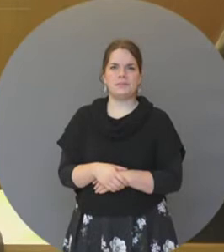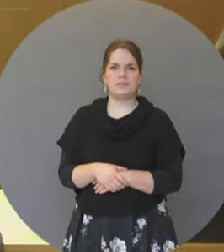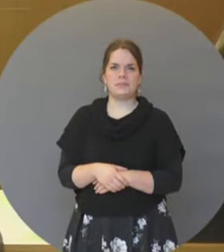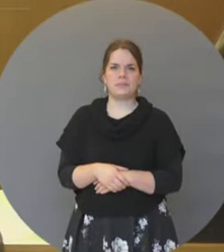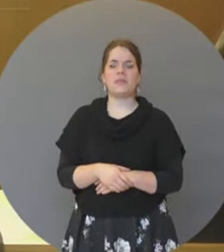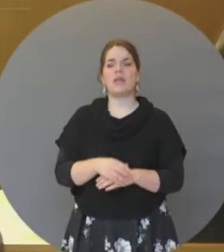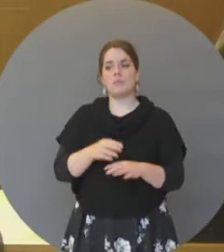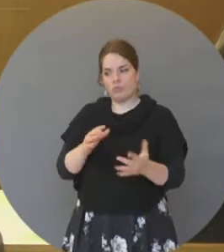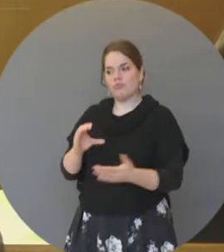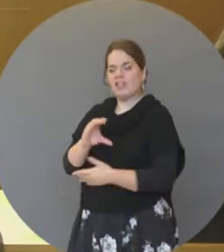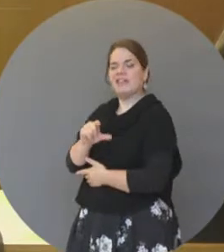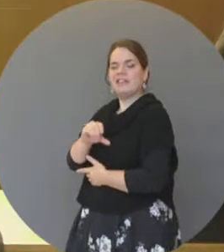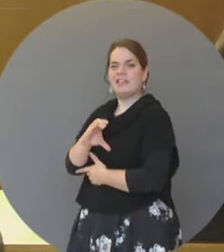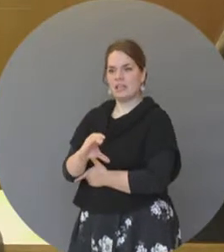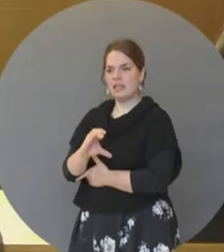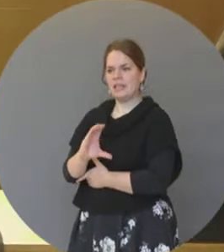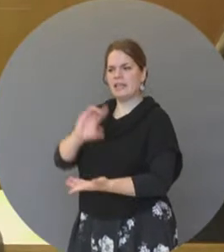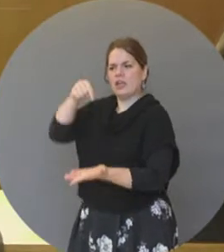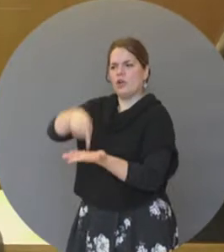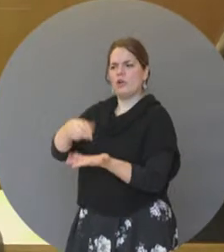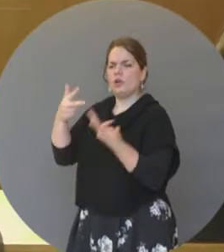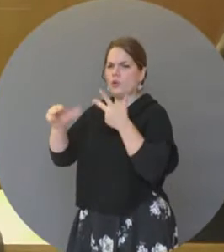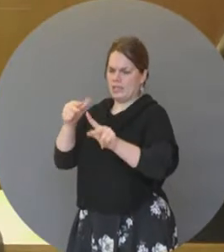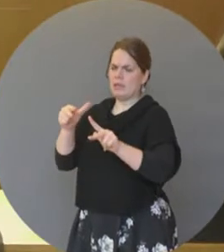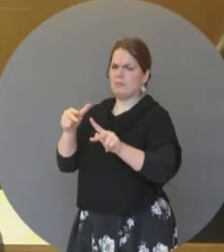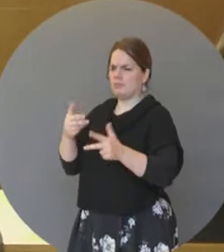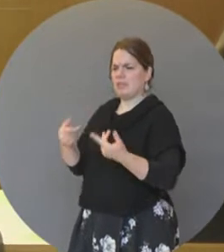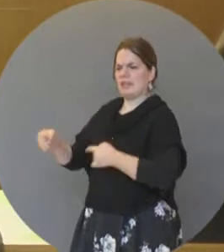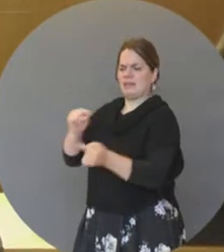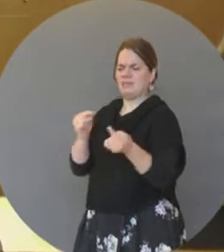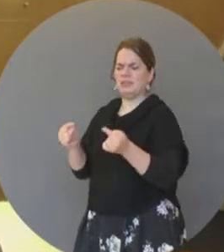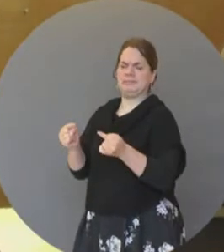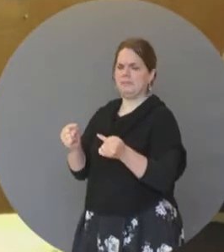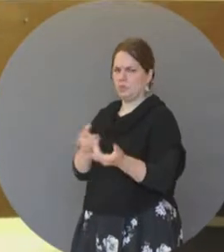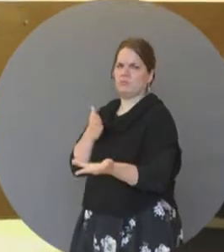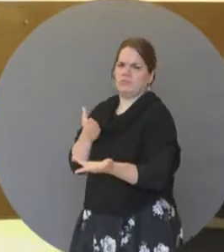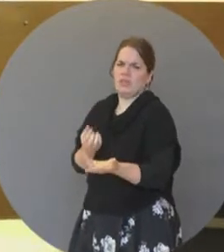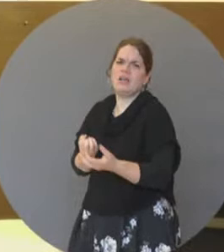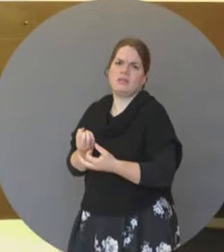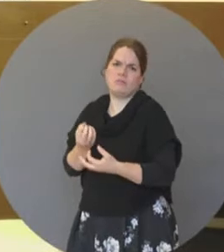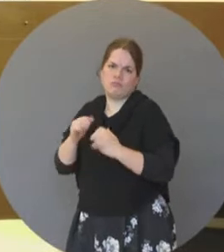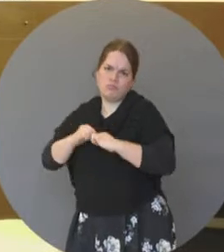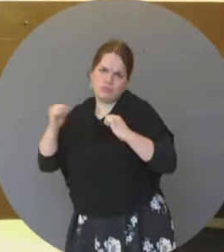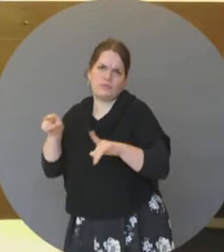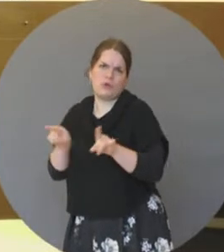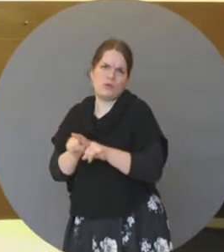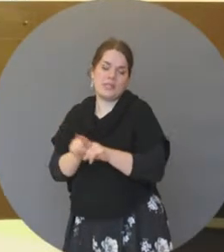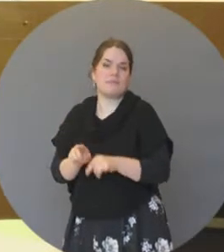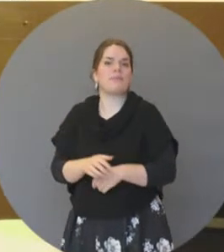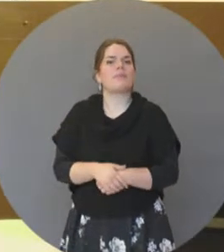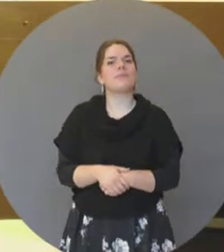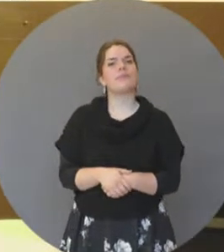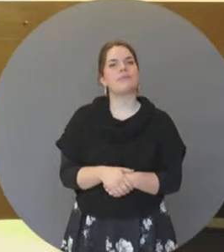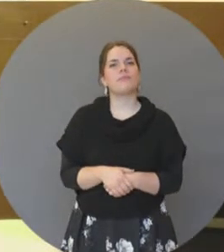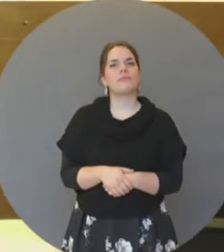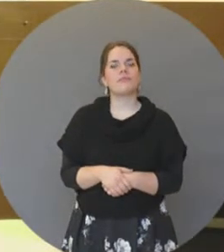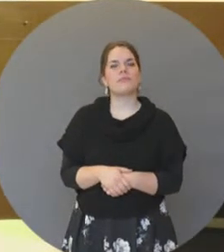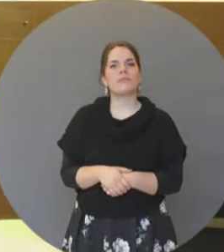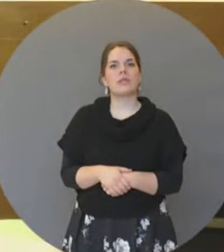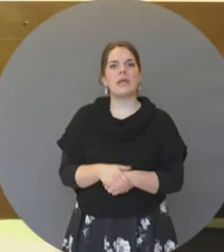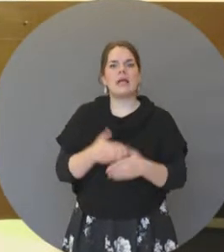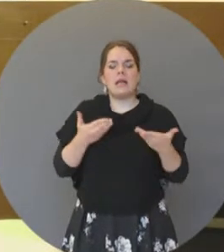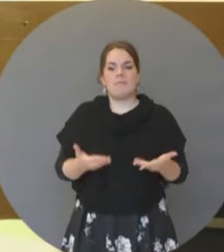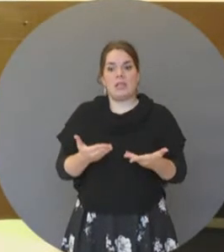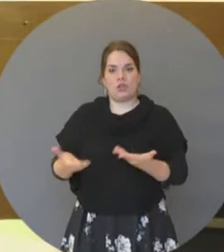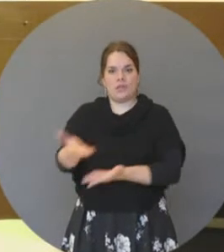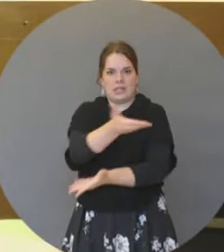des clics mais sur le territoire dieppois ceci dit comme le sujet concerne aussi cette présente des libération 1